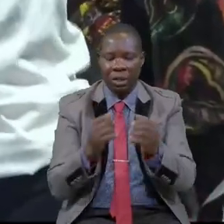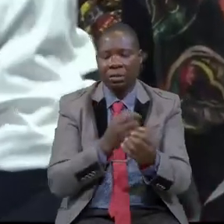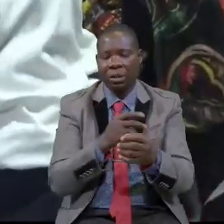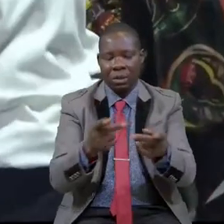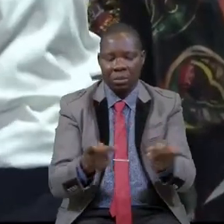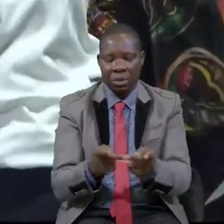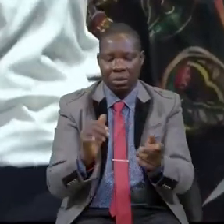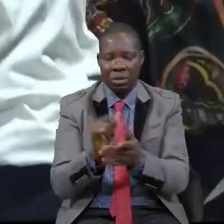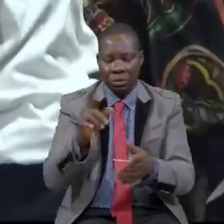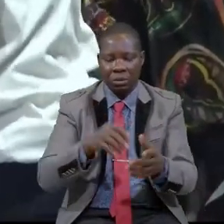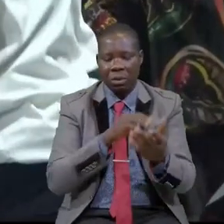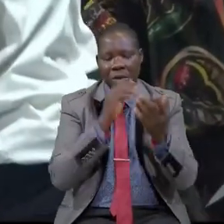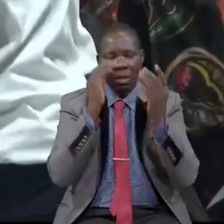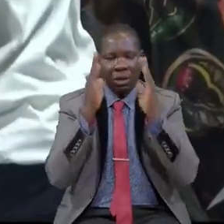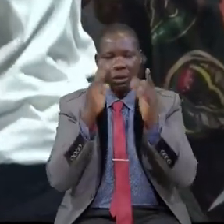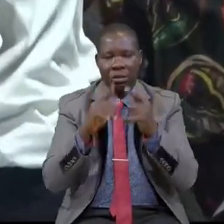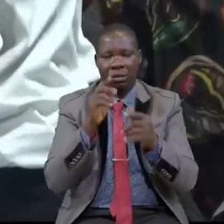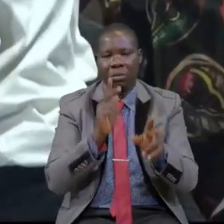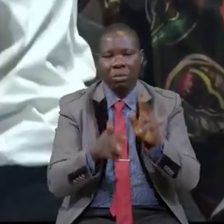Aidez-les.